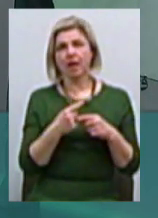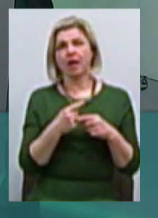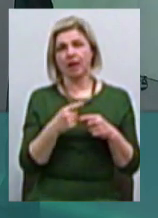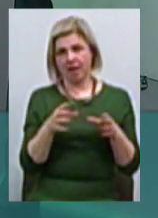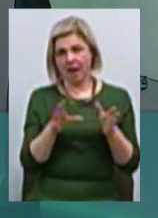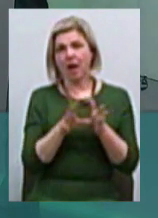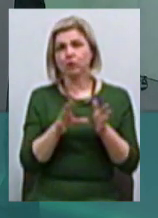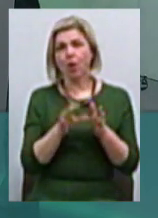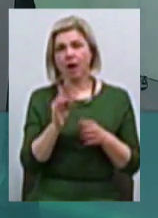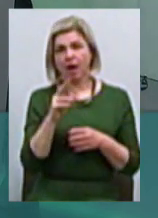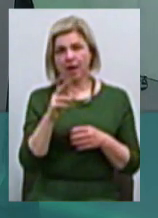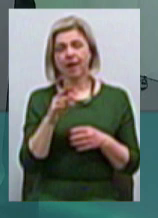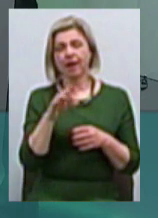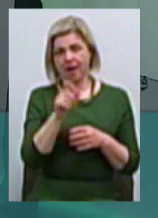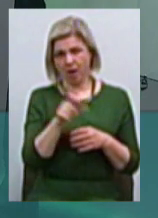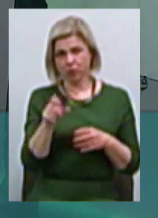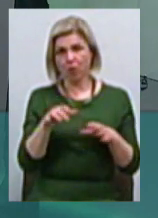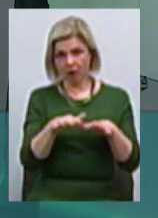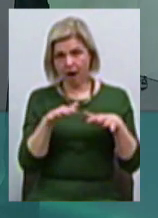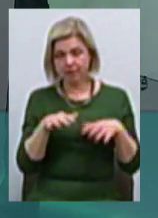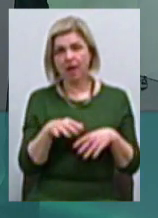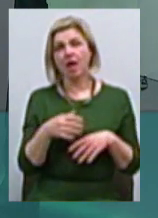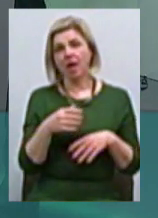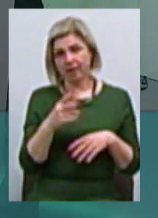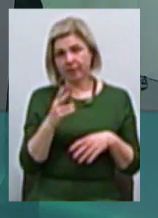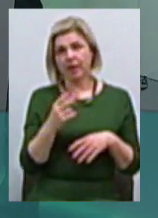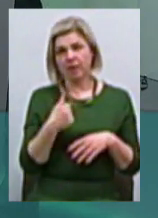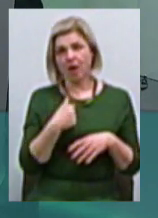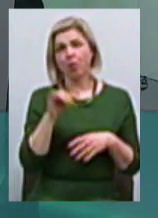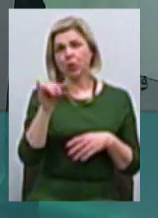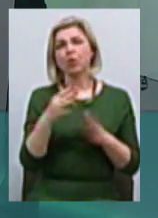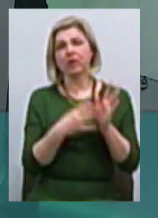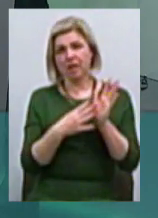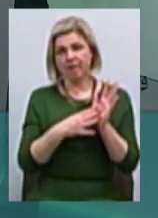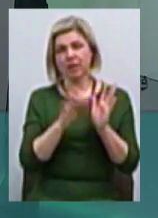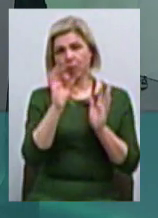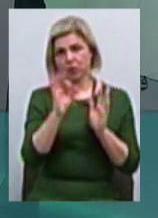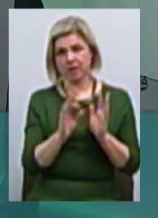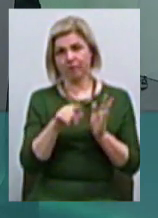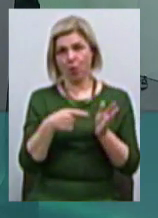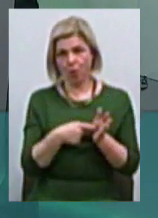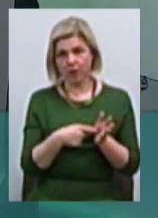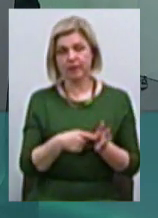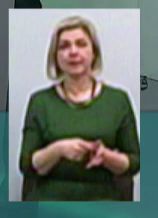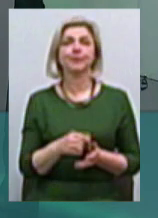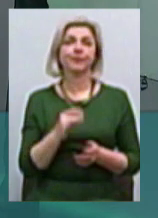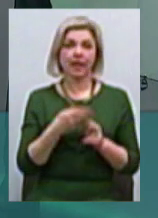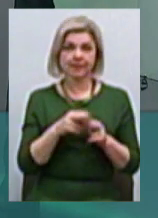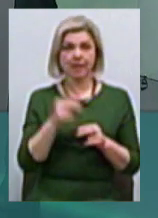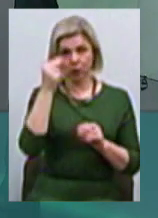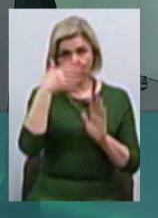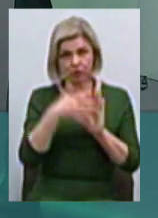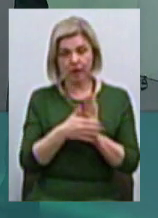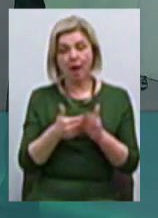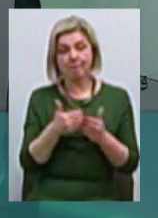то есть на выборы может быть выше, но ядерный электорат, у нее порядка 9% в городе, порядка 13%. Это исследование перед этими выборами, чи